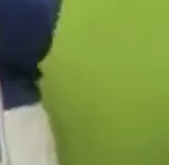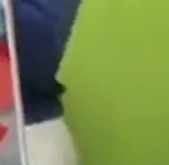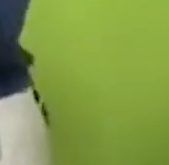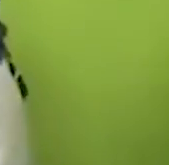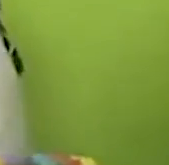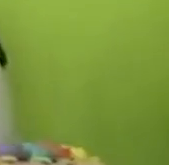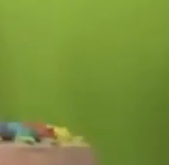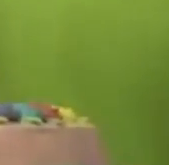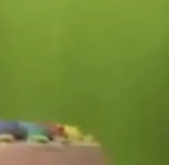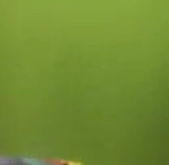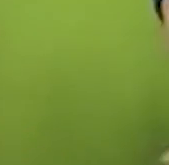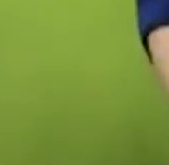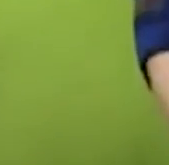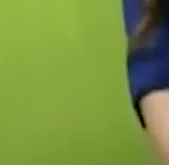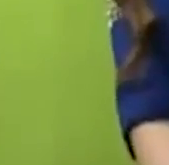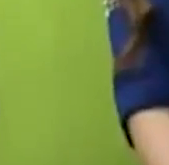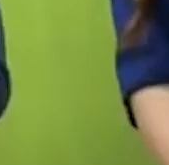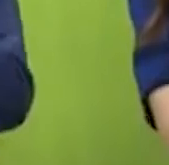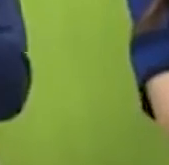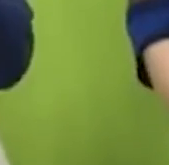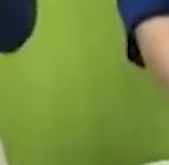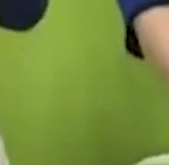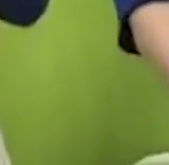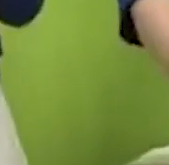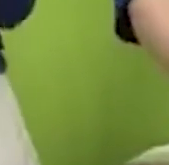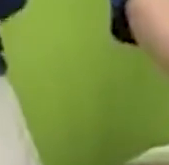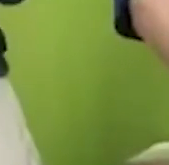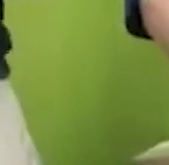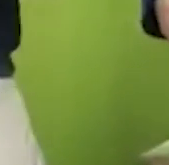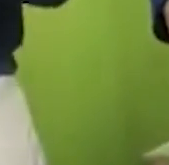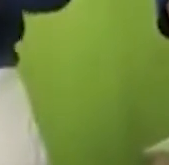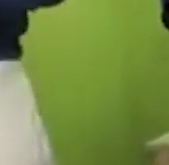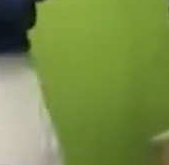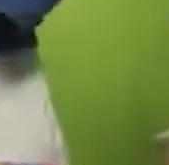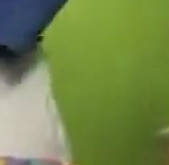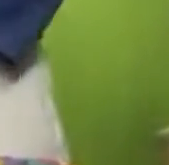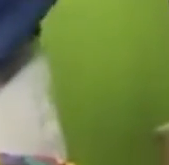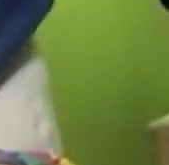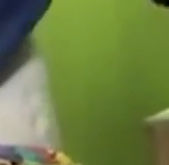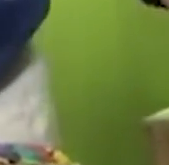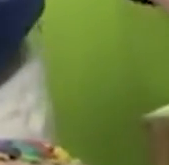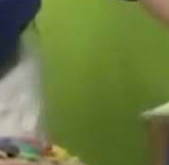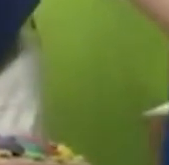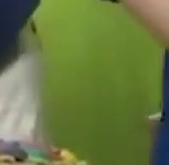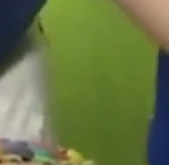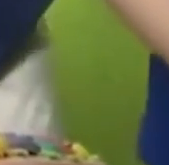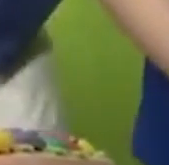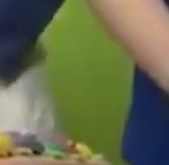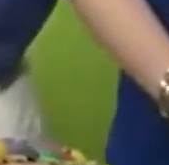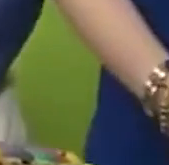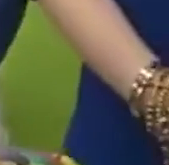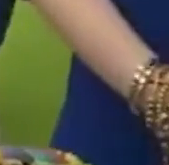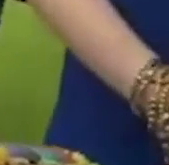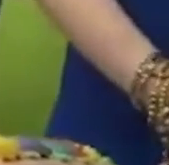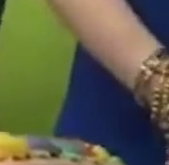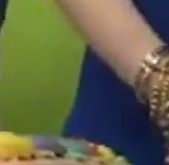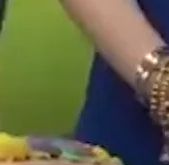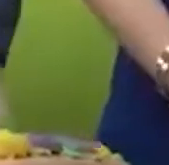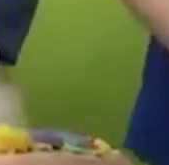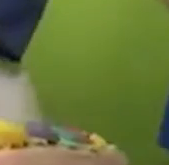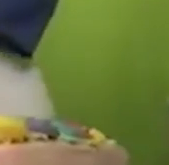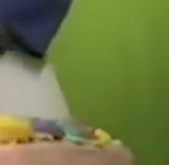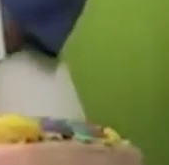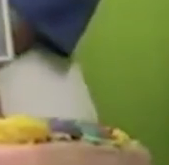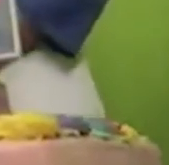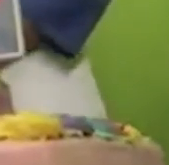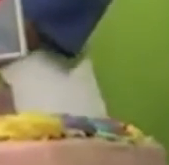better, si Mommy Presi ay game na game pa rin siyang mag-zumba. Wow. Kaya naman mga car SP, para sa ating Fit na Fit Friday,